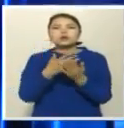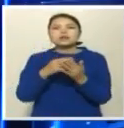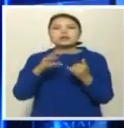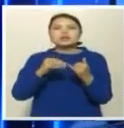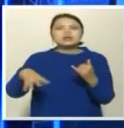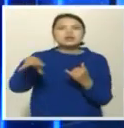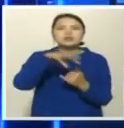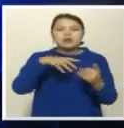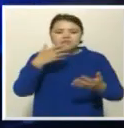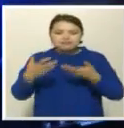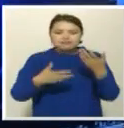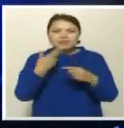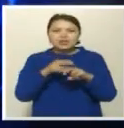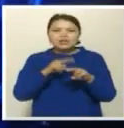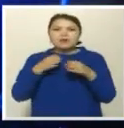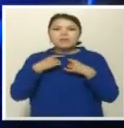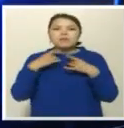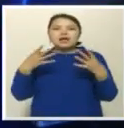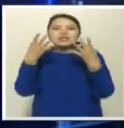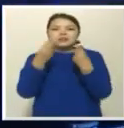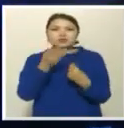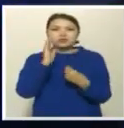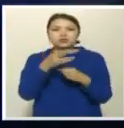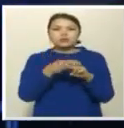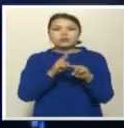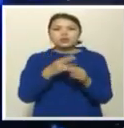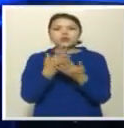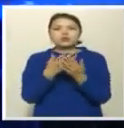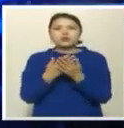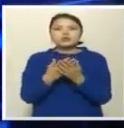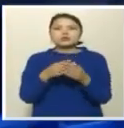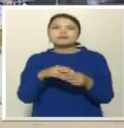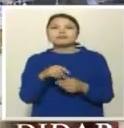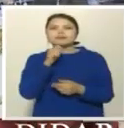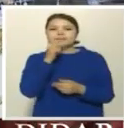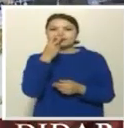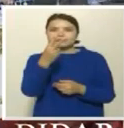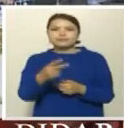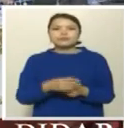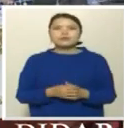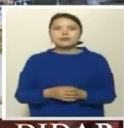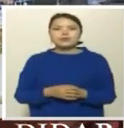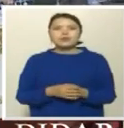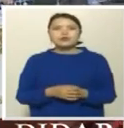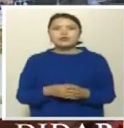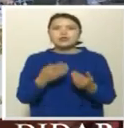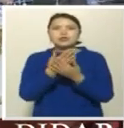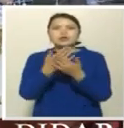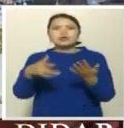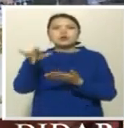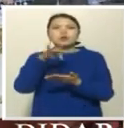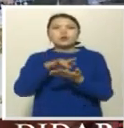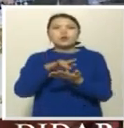қосты. Жиында бірқатар еңбек ардагері мен геологияға үлес қосып жүрген азаматтар марапатталды. Ардагердің сүгіреті қаланың әр